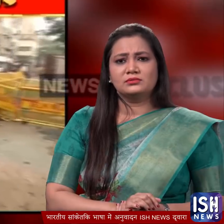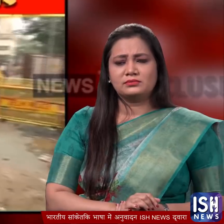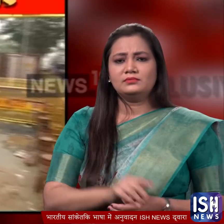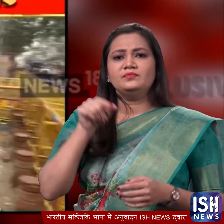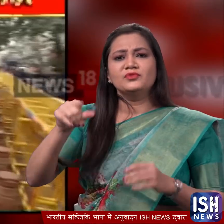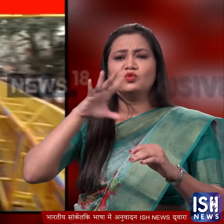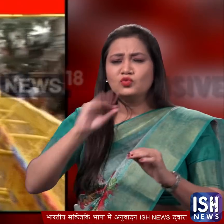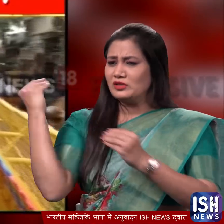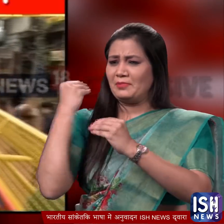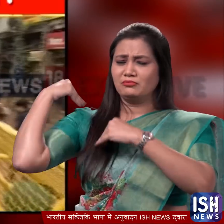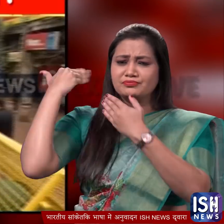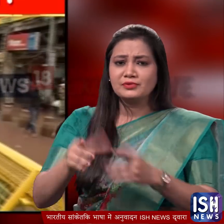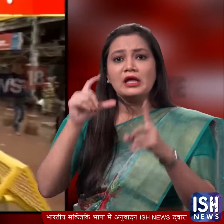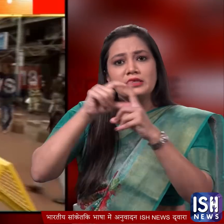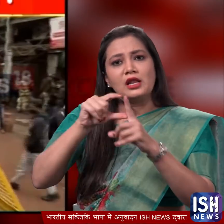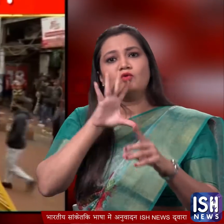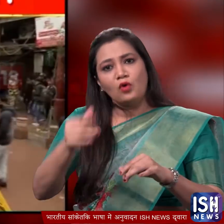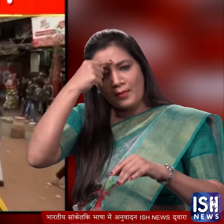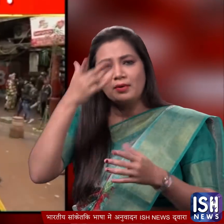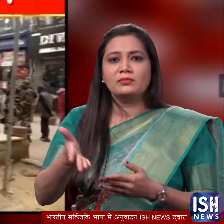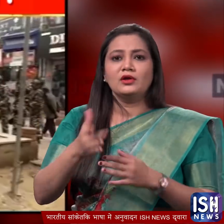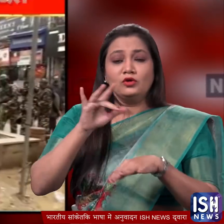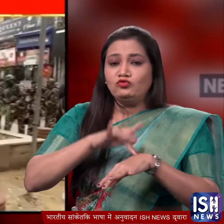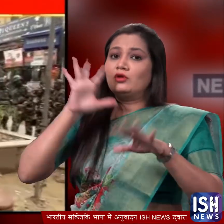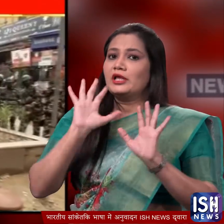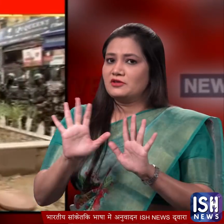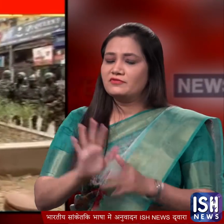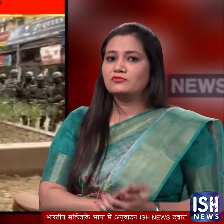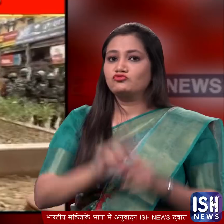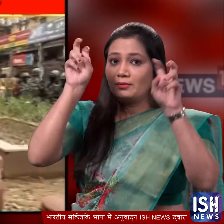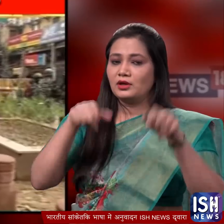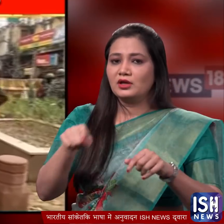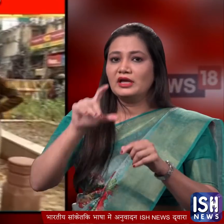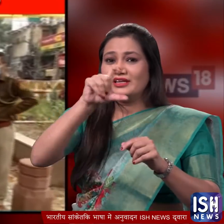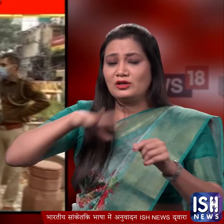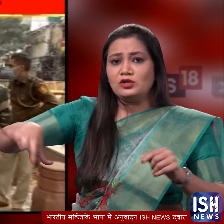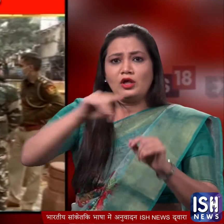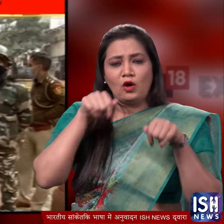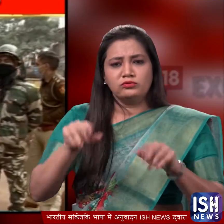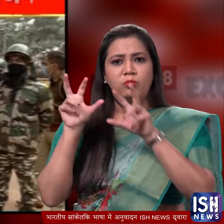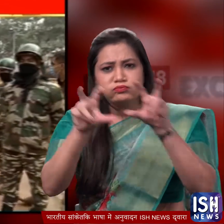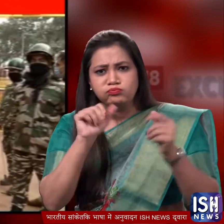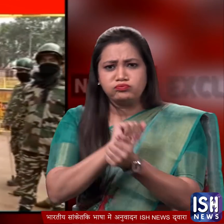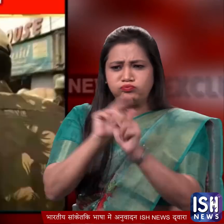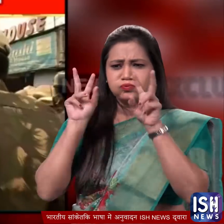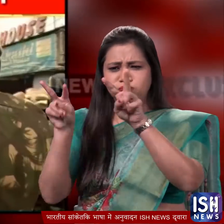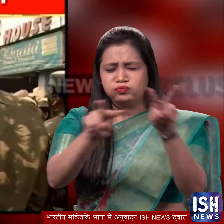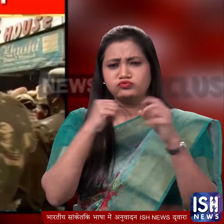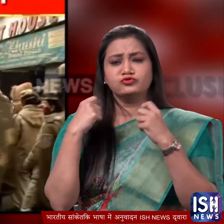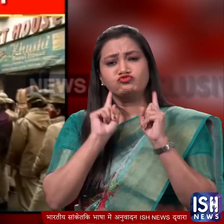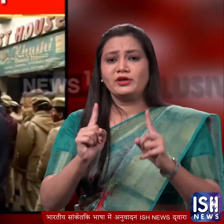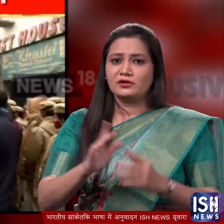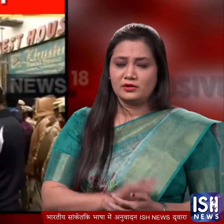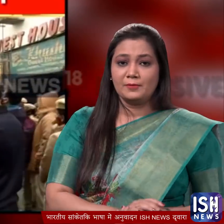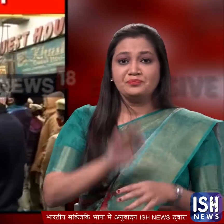ये मुद्दा पिछले कुछ दिनों से दिल्ली की सियासत का केंद्र बना हुआ है और बेहद संवेदनशील भी है, इसलिए चांदनी चौक में सुरक्षा कड़ी कर दी गई और जैसे